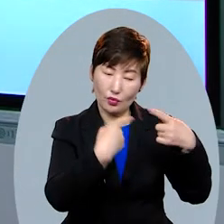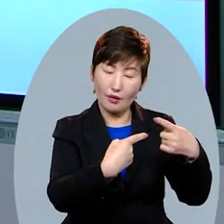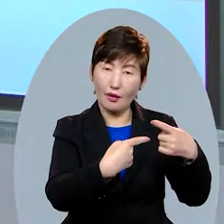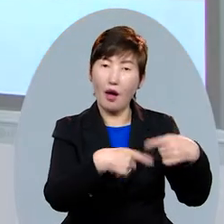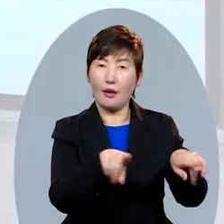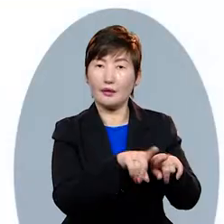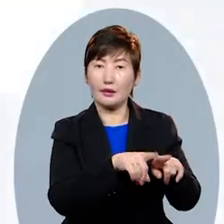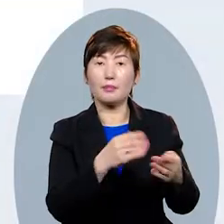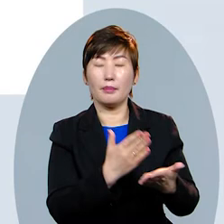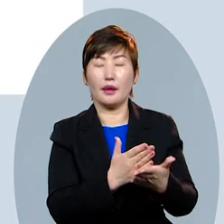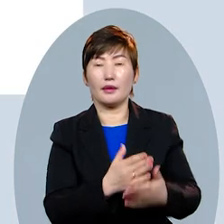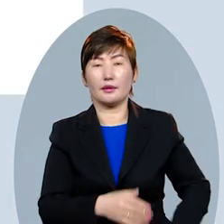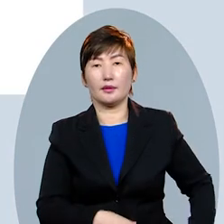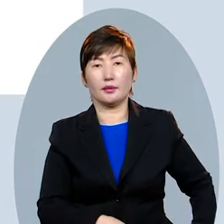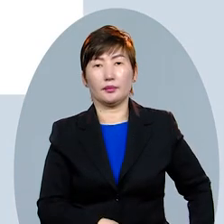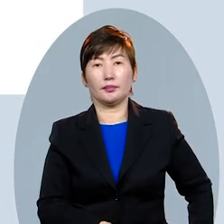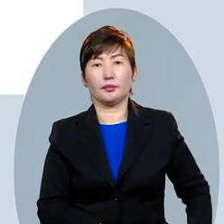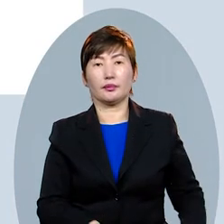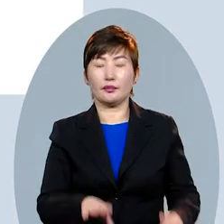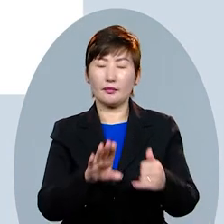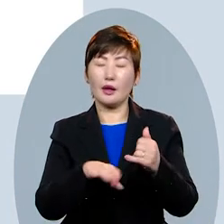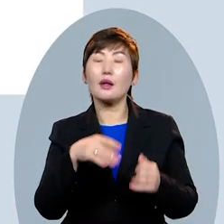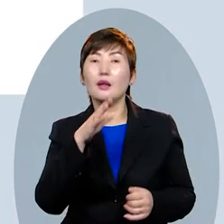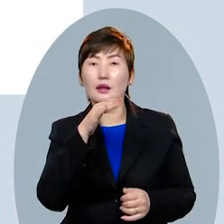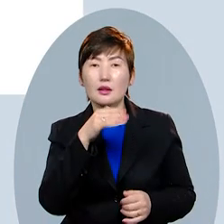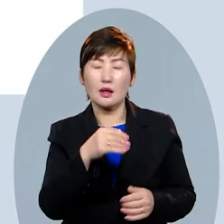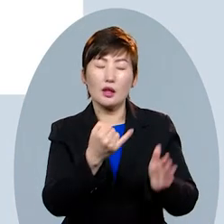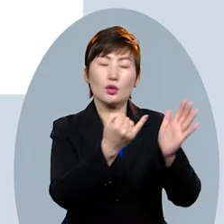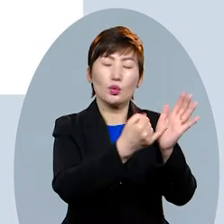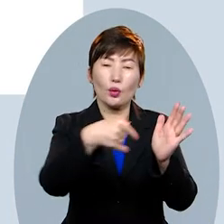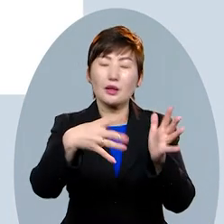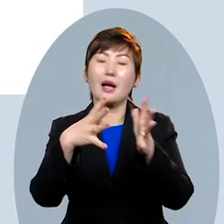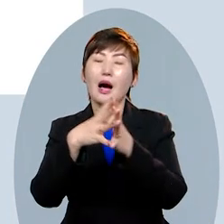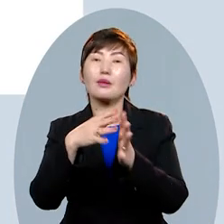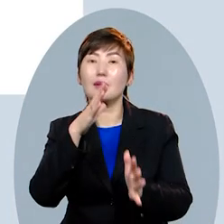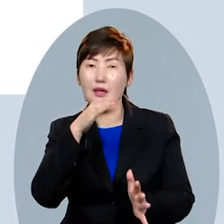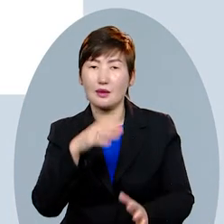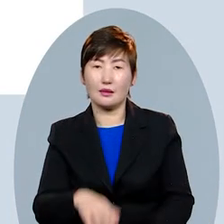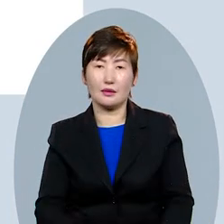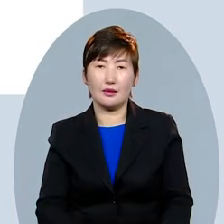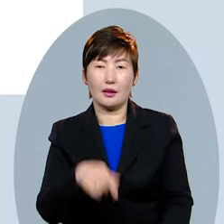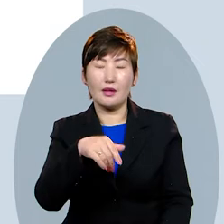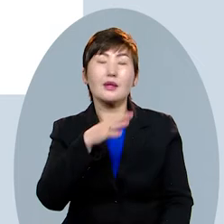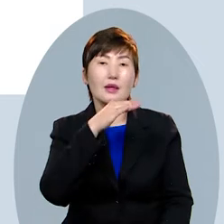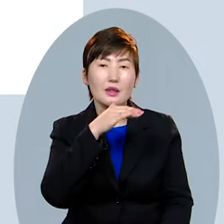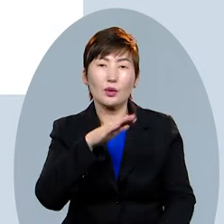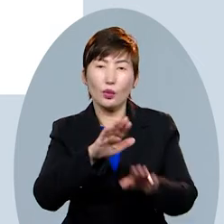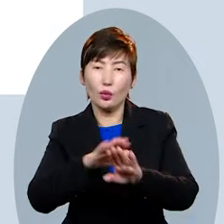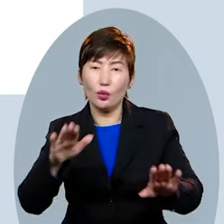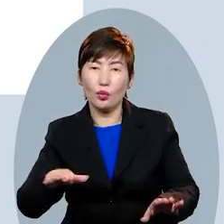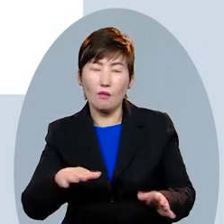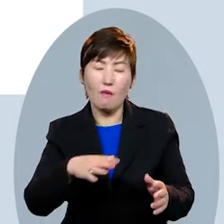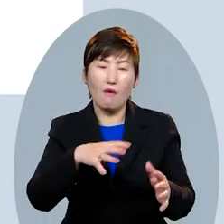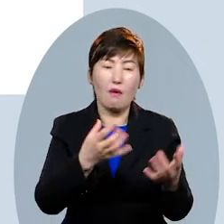үгтэй адилдагсан байна. За дараагийн насны тухай авч үз. 6-аас 10 насанд. Энэ насанд хүүхдийн хөдөлгөөн